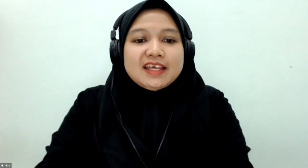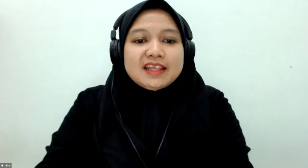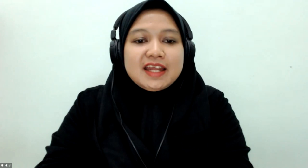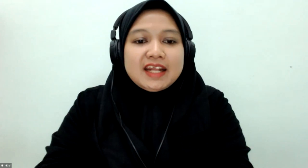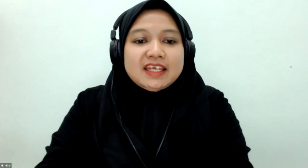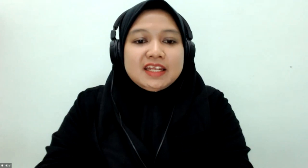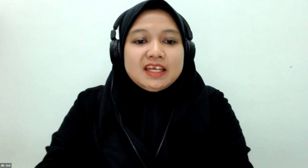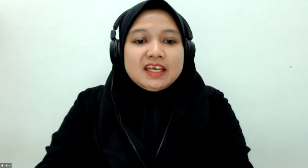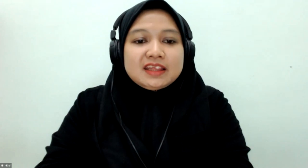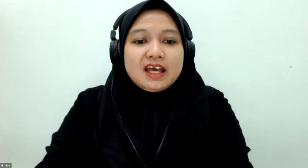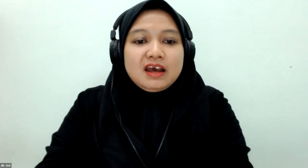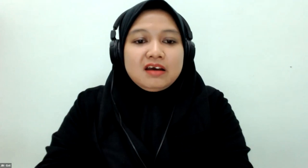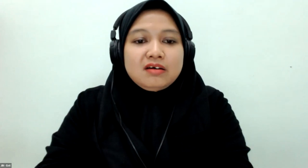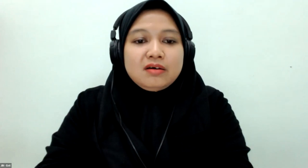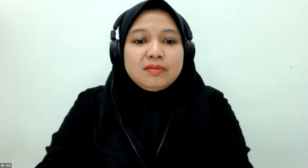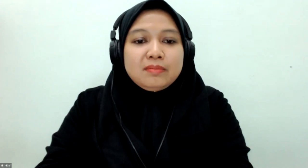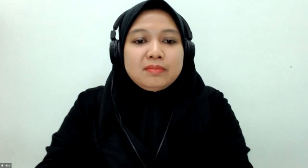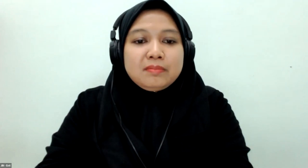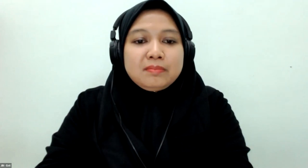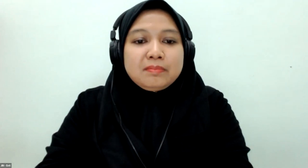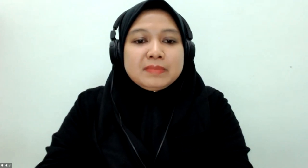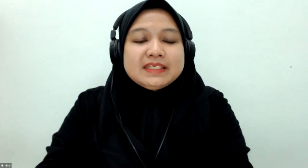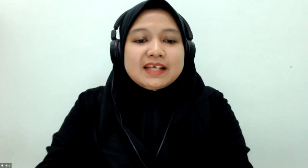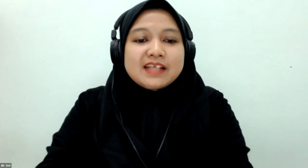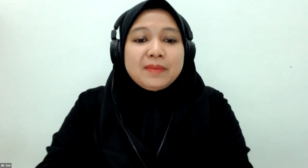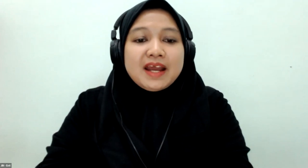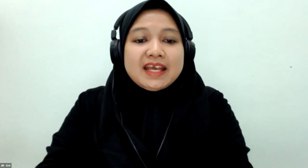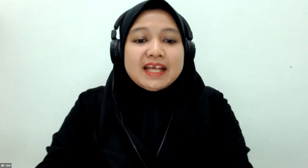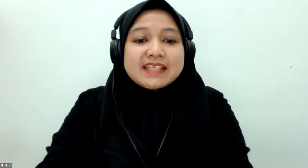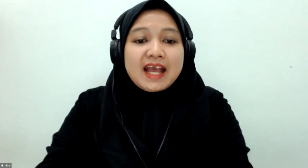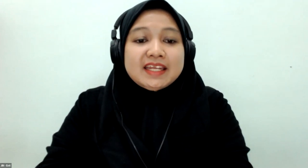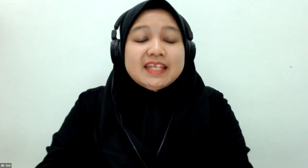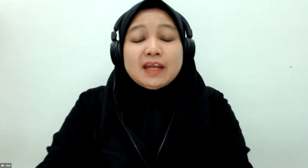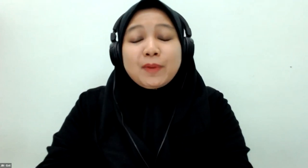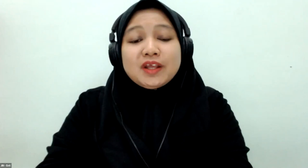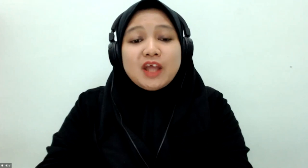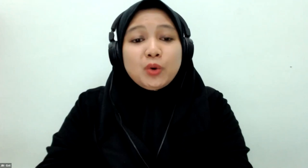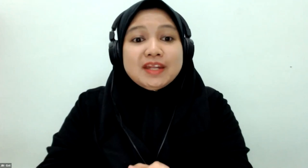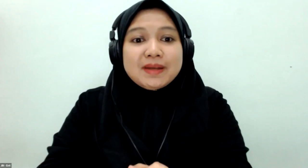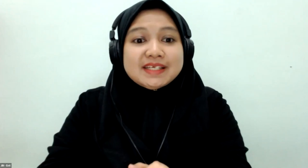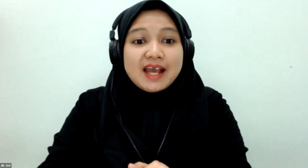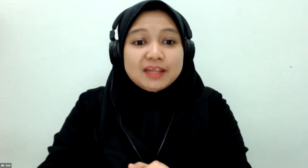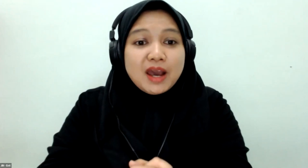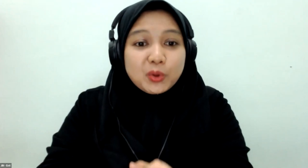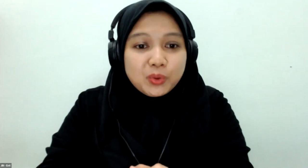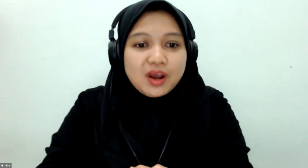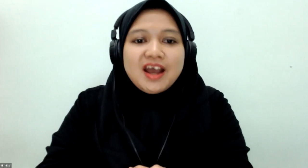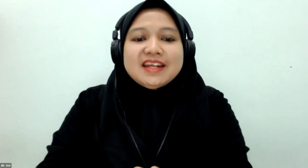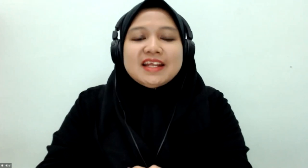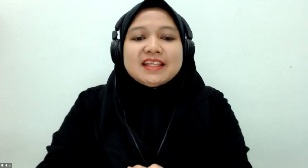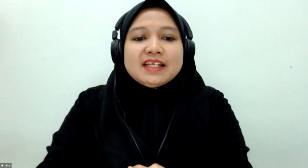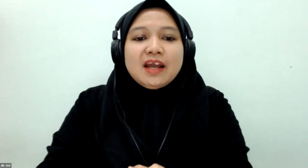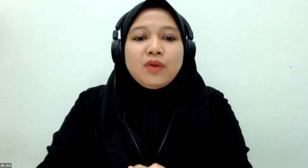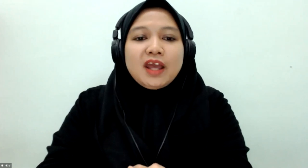kegiatan hari ini kita menjelaskan mengenai fkki dan yang perlu diketahui ini masih sangat baru